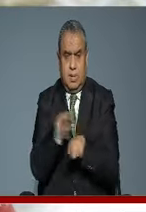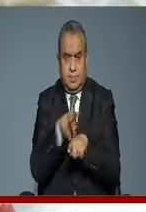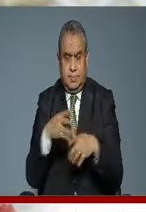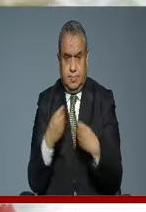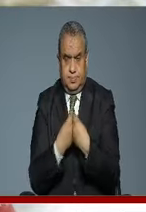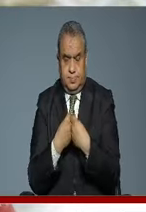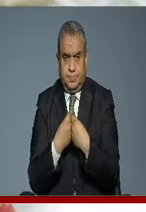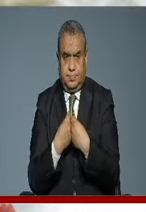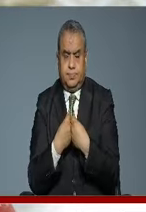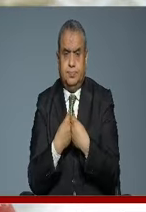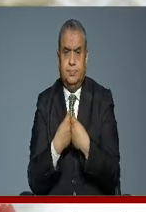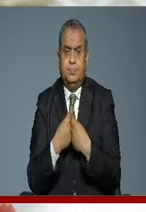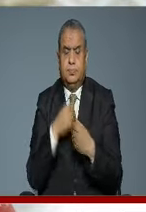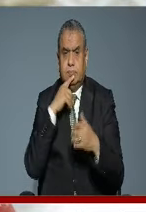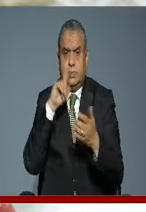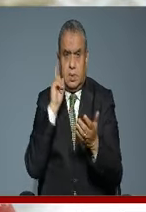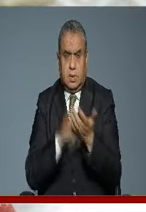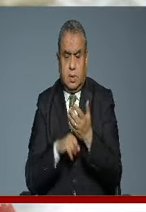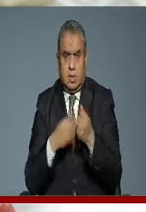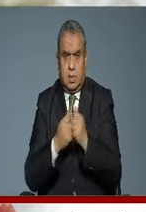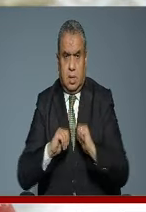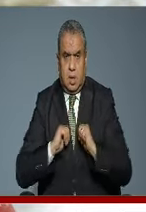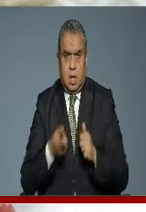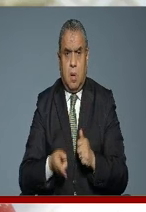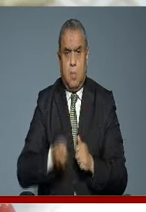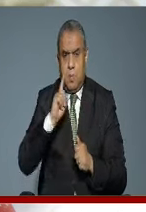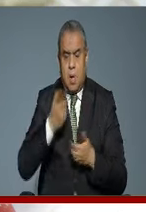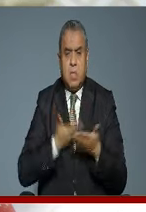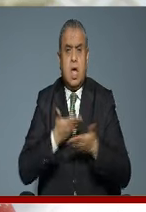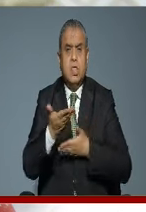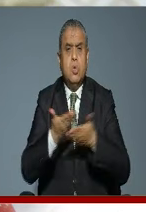لأن حجم المبادلات التجارية